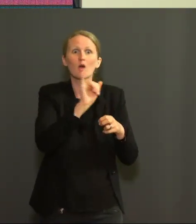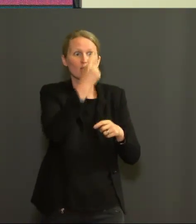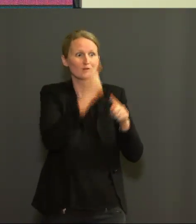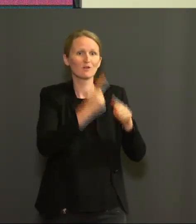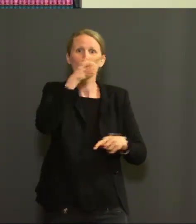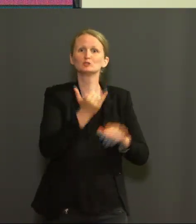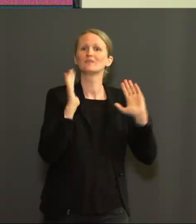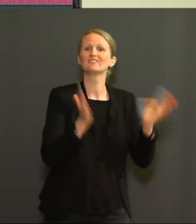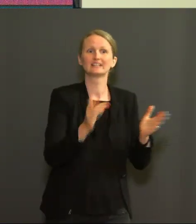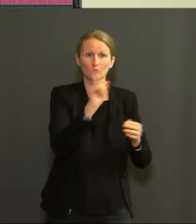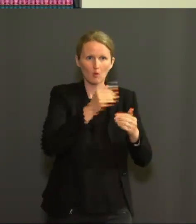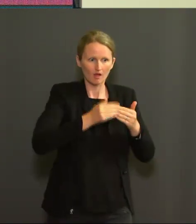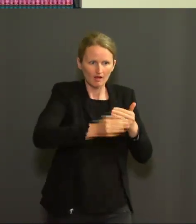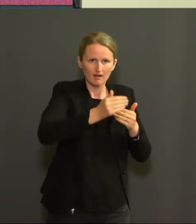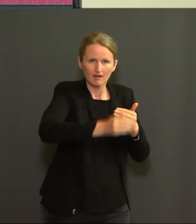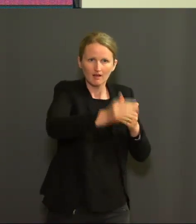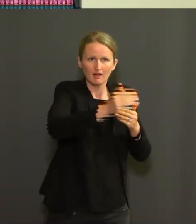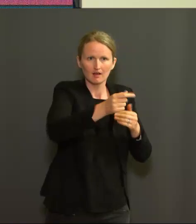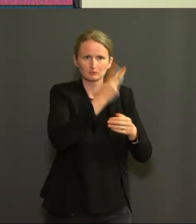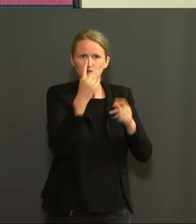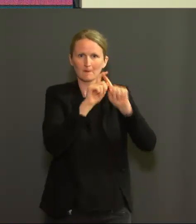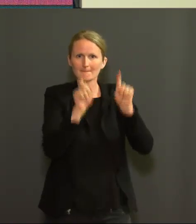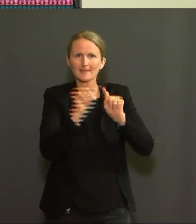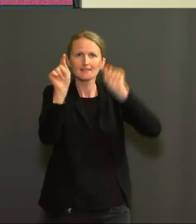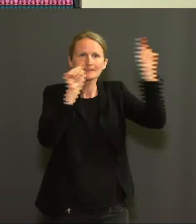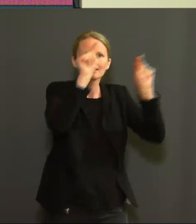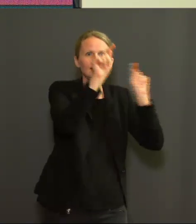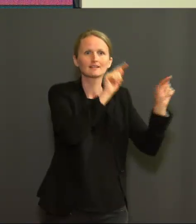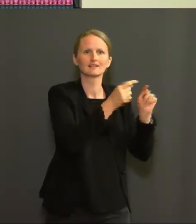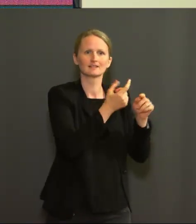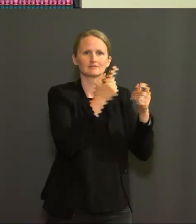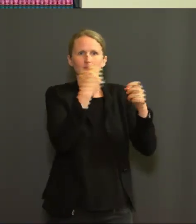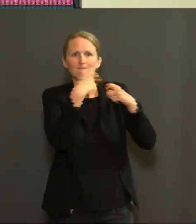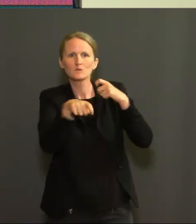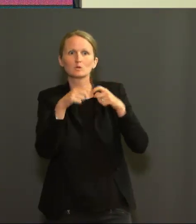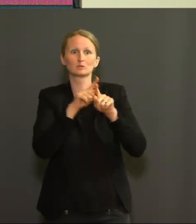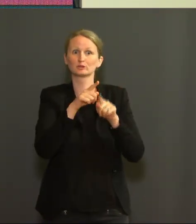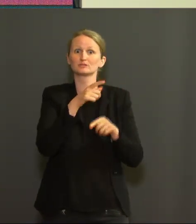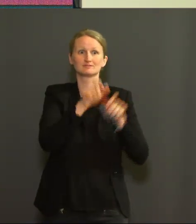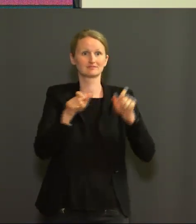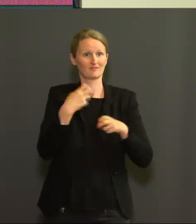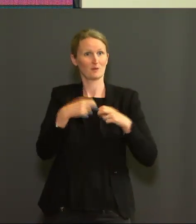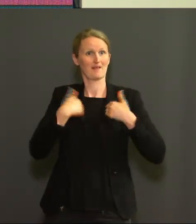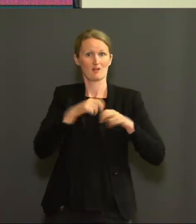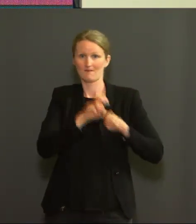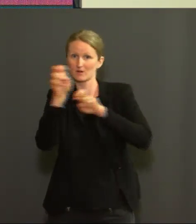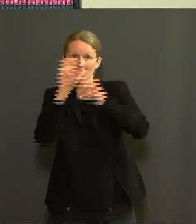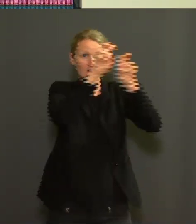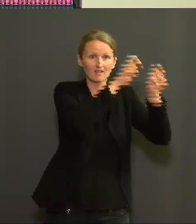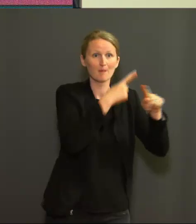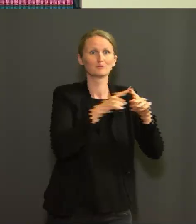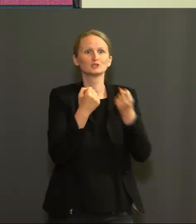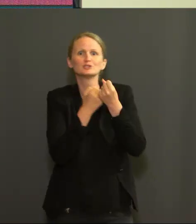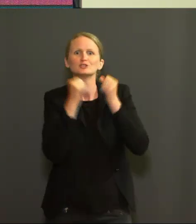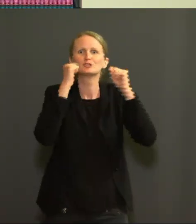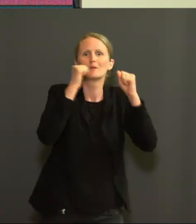à l'autre, tant des joueurs, c'est peut-être le moins important, mais surtout des supporters. Avec aussi des